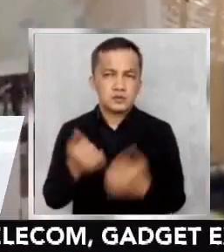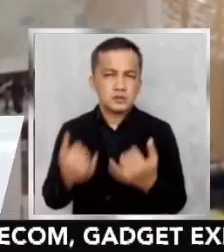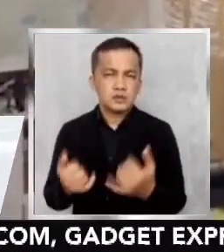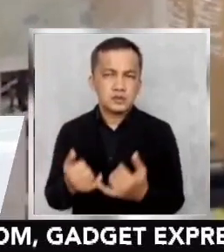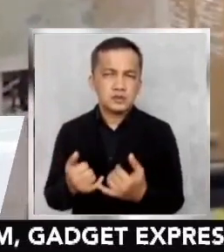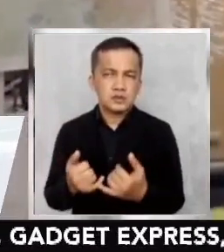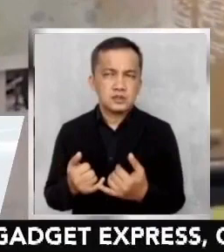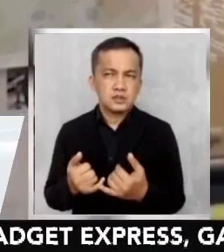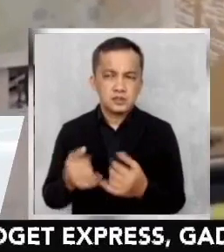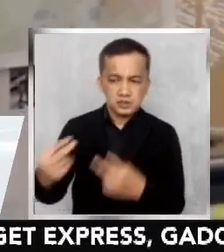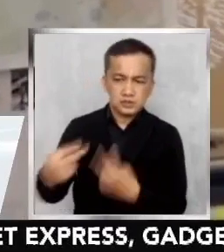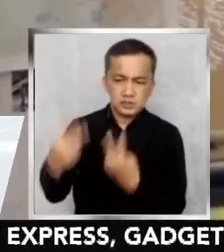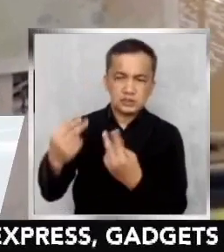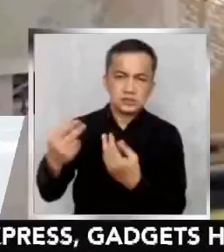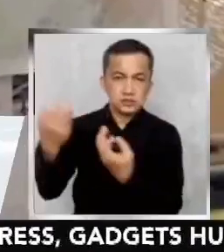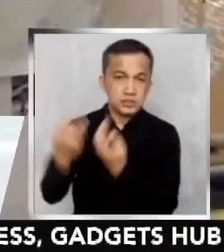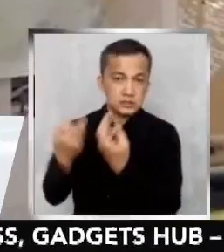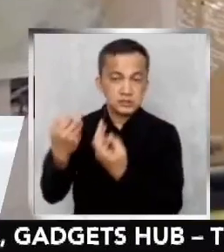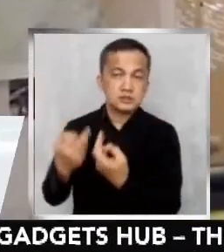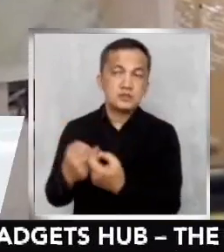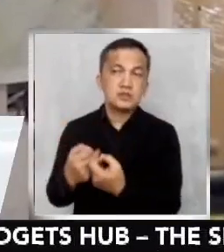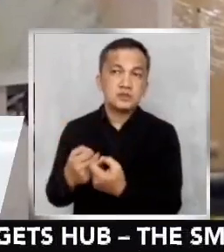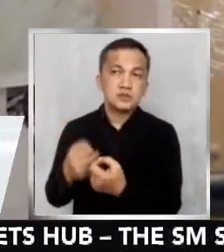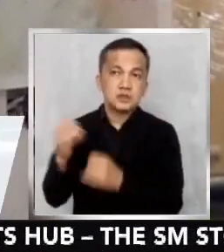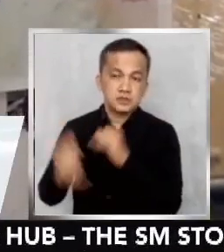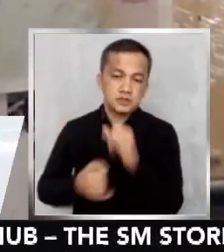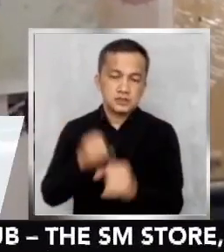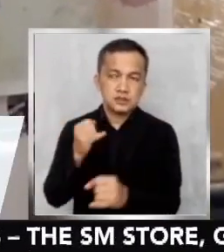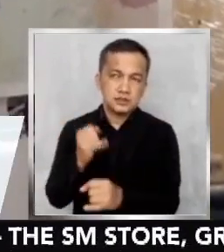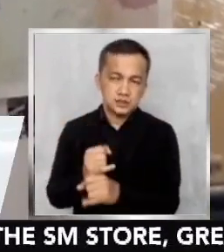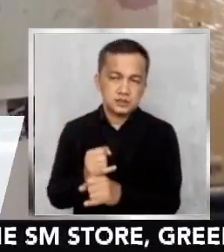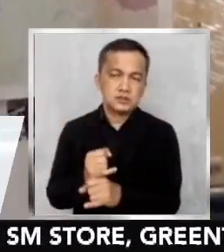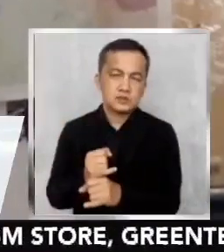or judged in the international